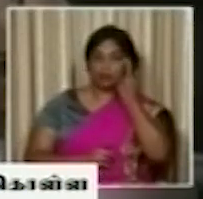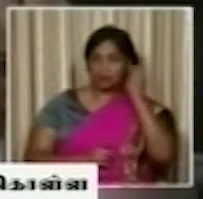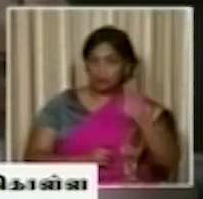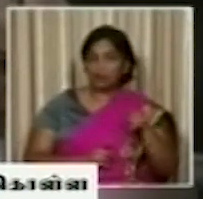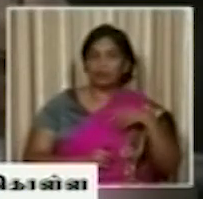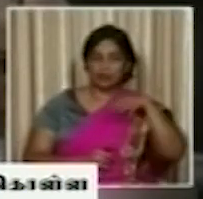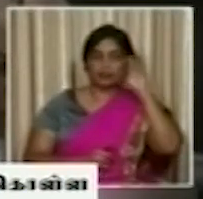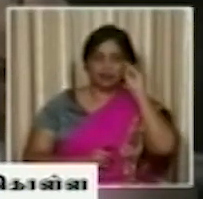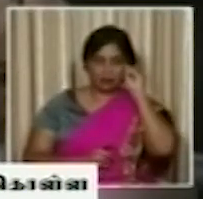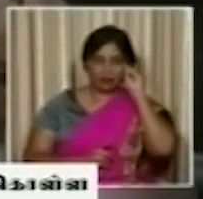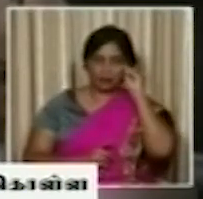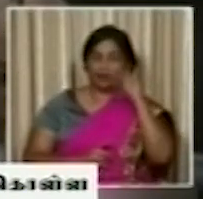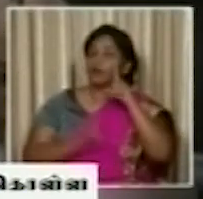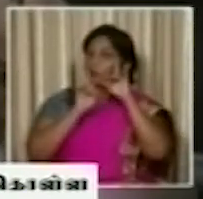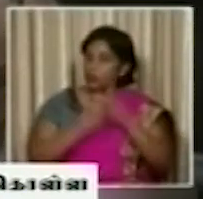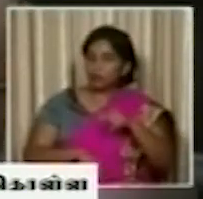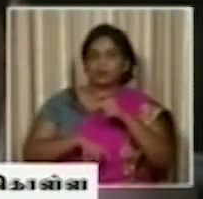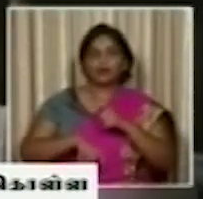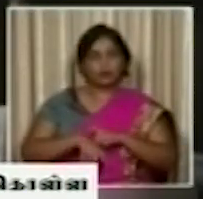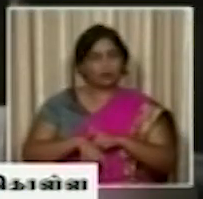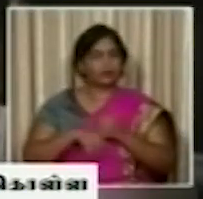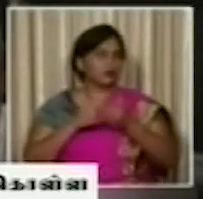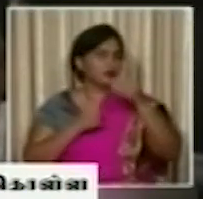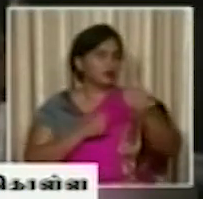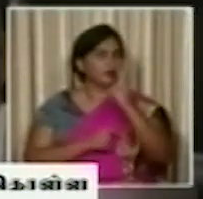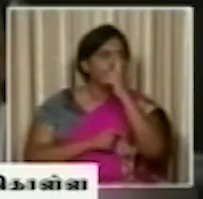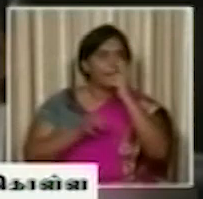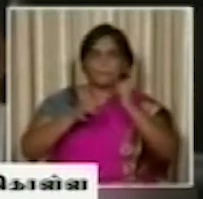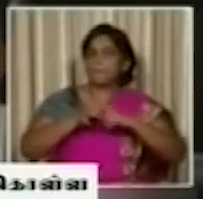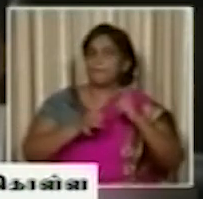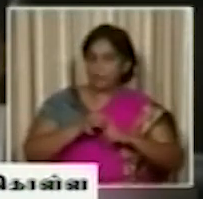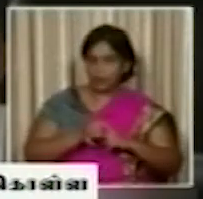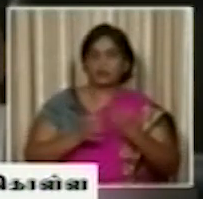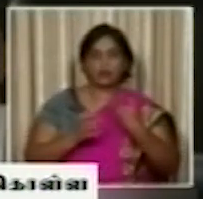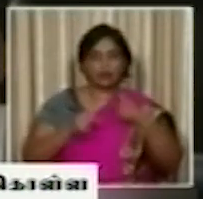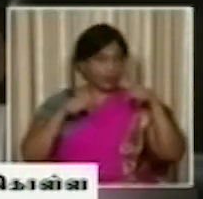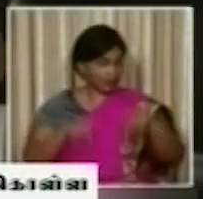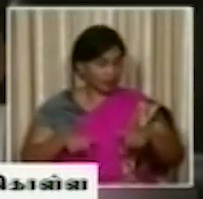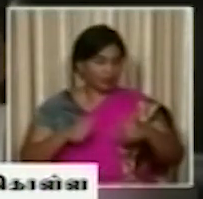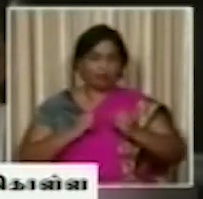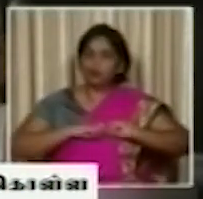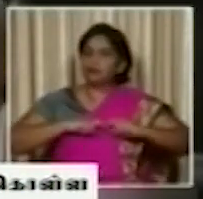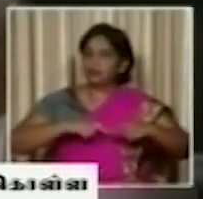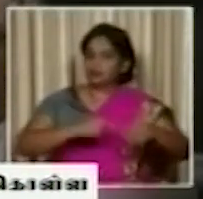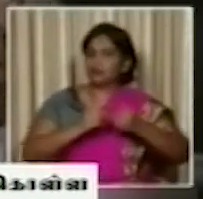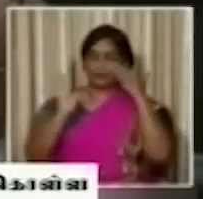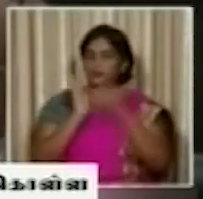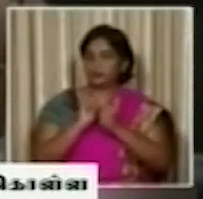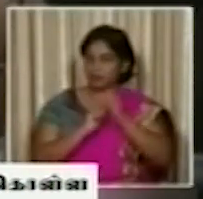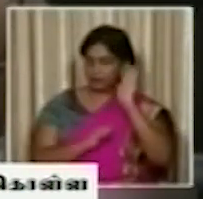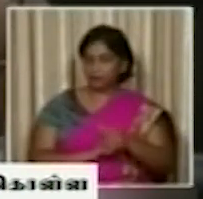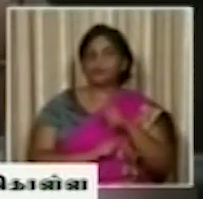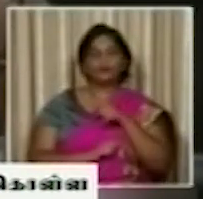குழுக்கள் பிரசித்தமாவதற்காக கற்பனை கதைகளை சொல்கிறார்கள், கனவு கோட்டைகளையும் கட்டுகின்றனர். அவர்களுக்கு நாட்டின் யதார்த்தமான நிலைமை